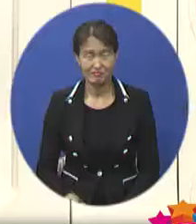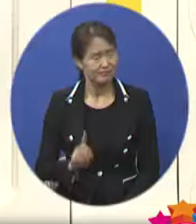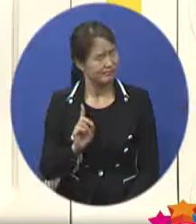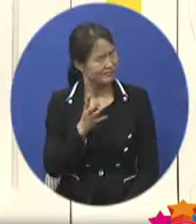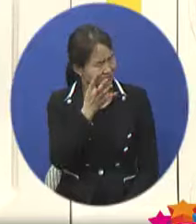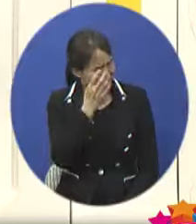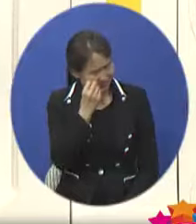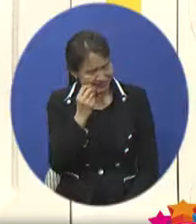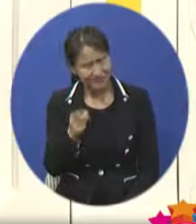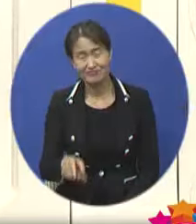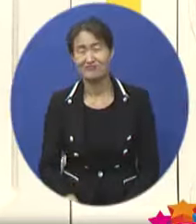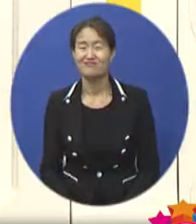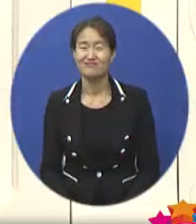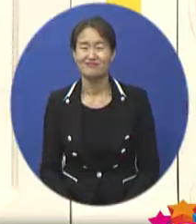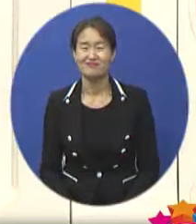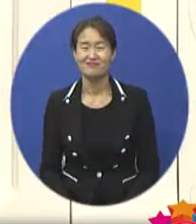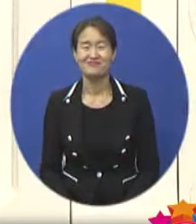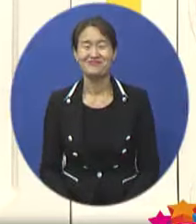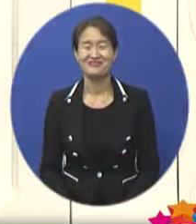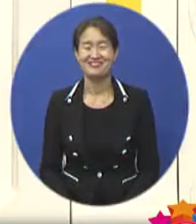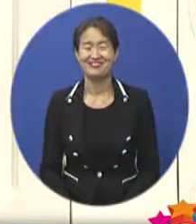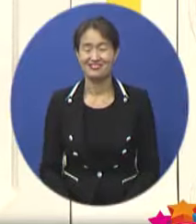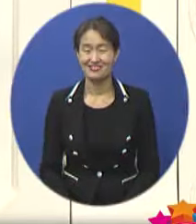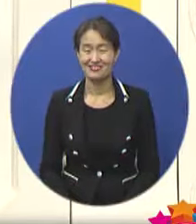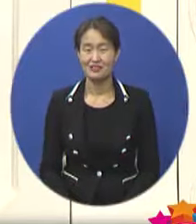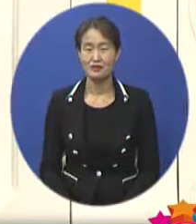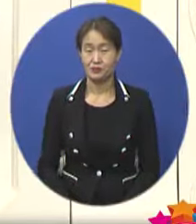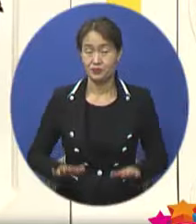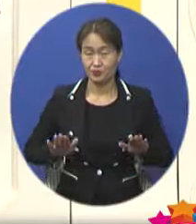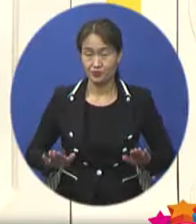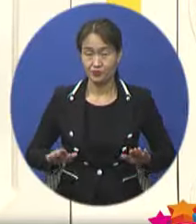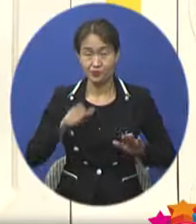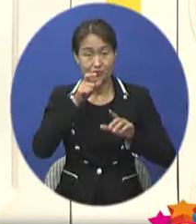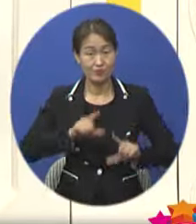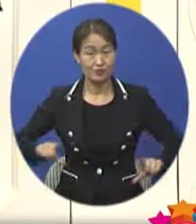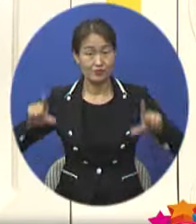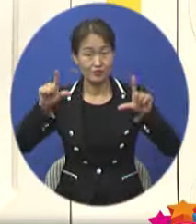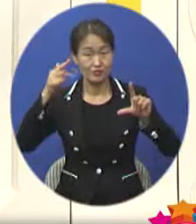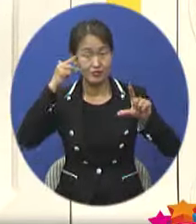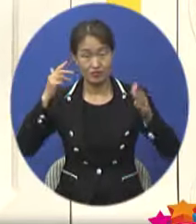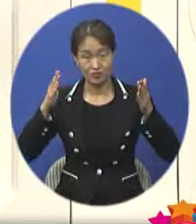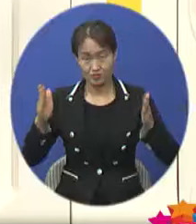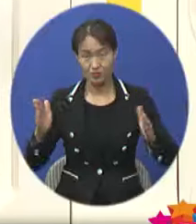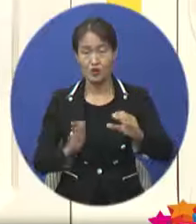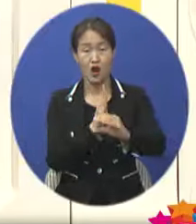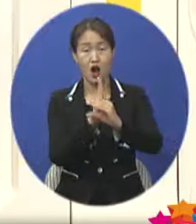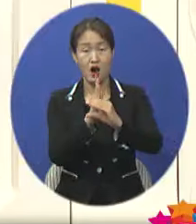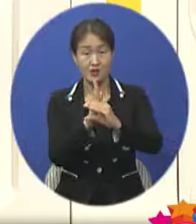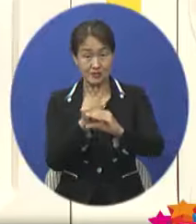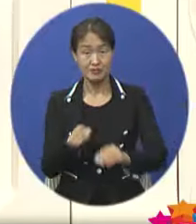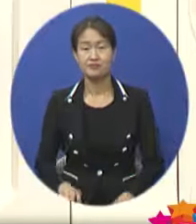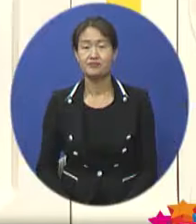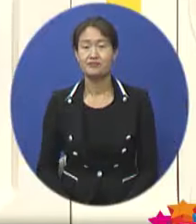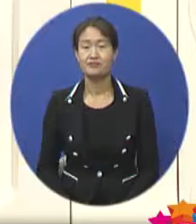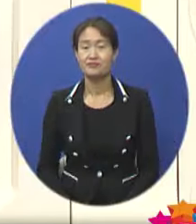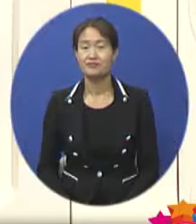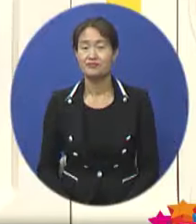이렇게 인쇄가가. 예, 그러니까. 자, 오늘 수요일이죠. 수요일은 네. 또 일주일 중에 딱 가운데 있는